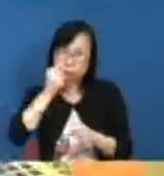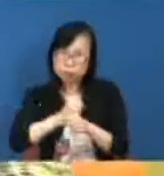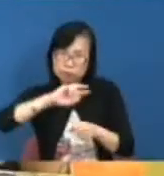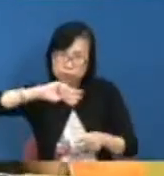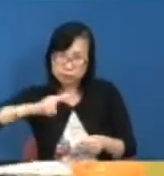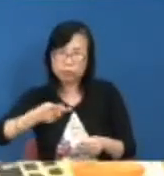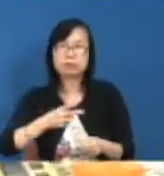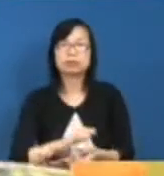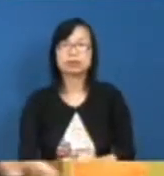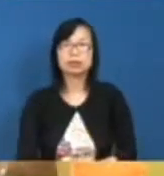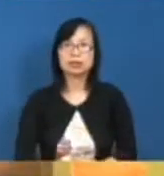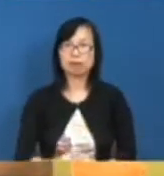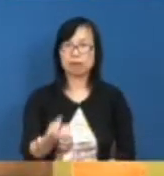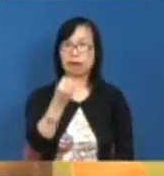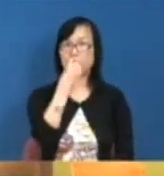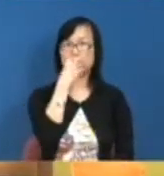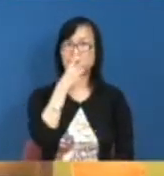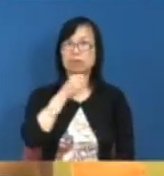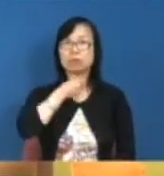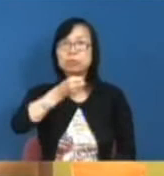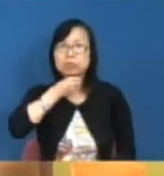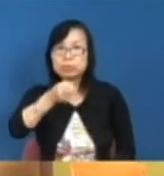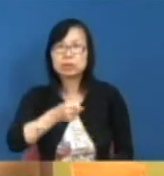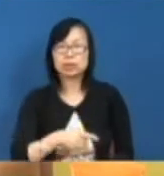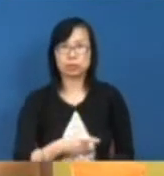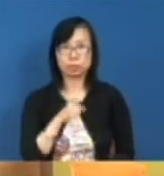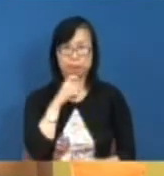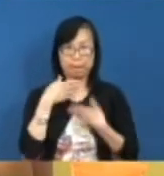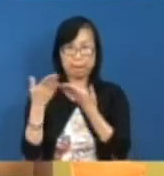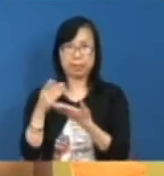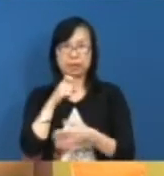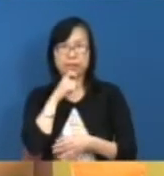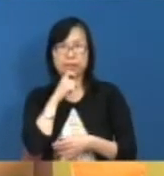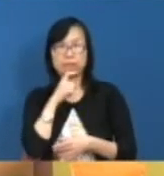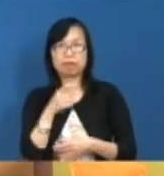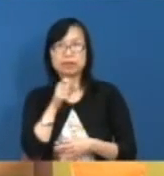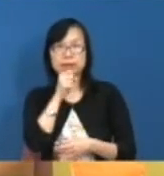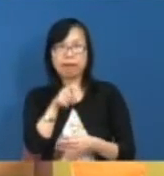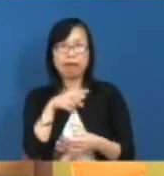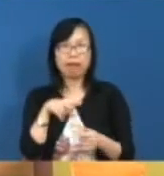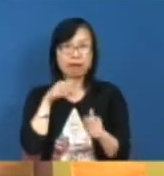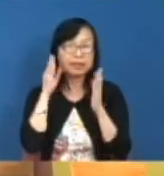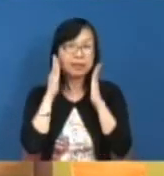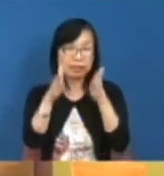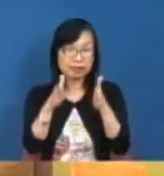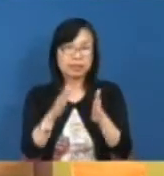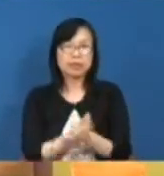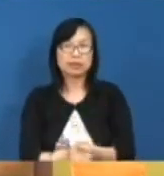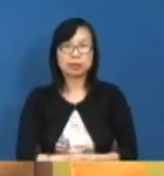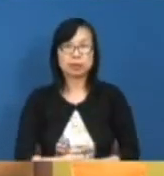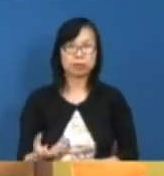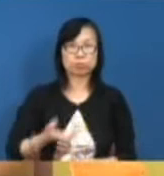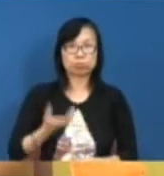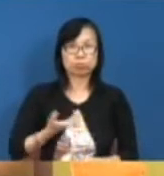你話？香港的傳媒怎麼搞呢？當他被人壓制的時候呢，就鬼殺那麼吵。那他自己有